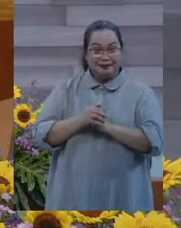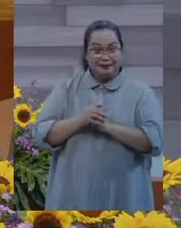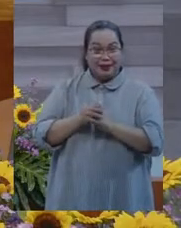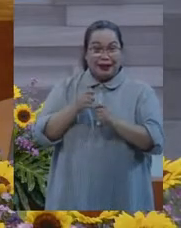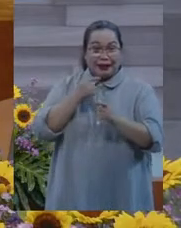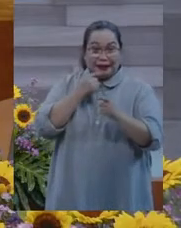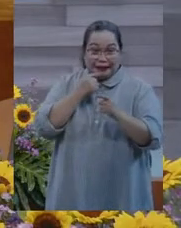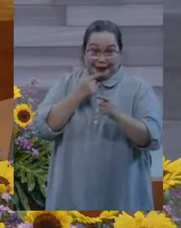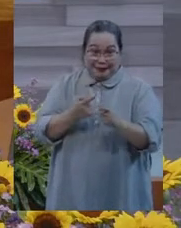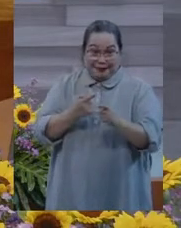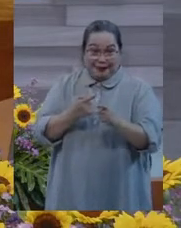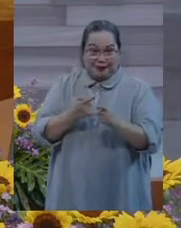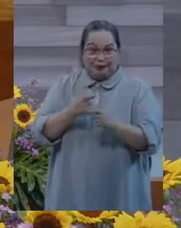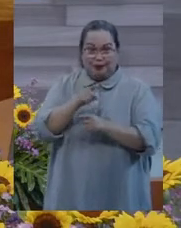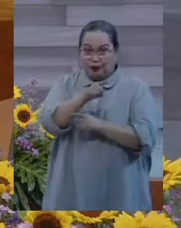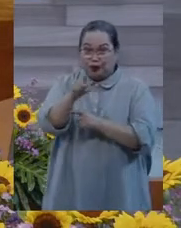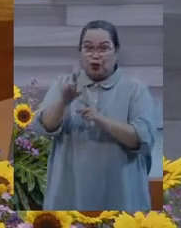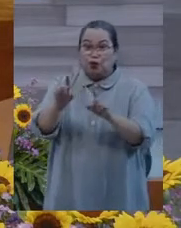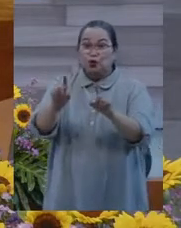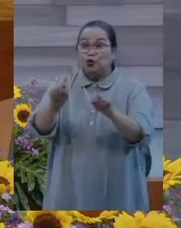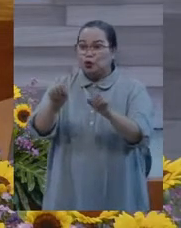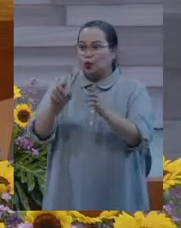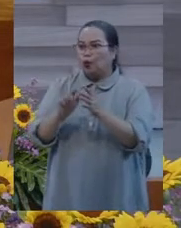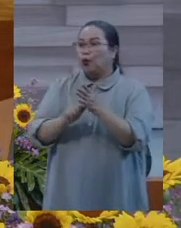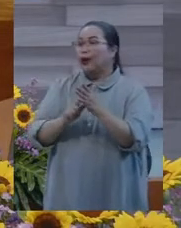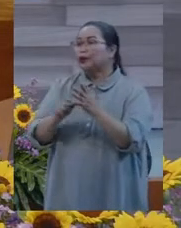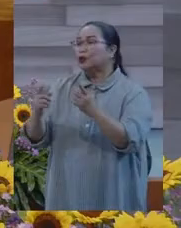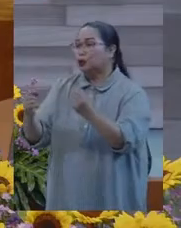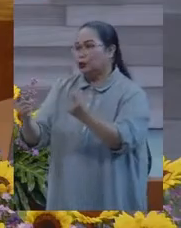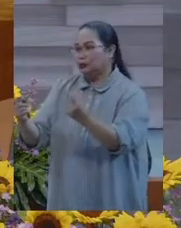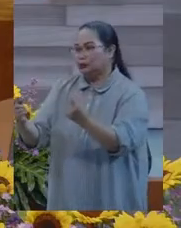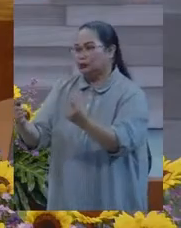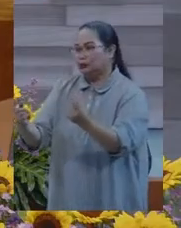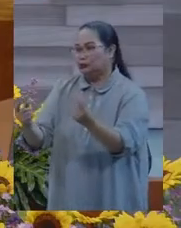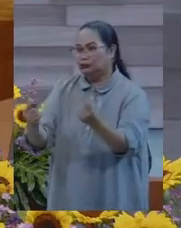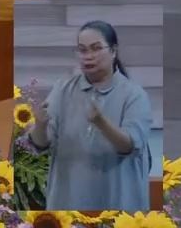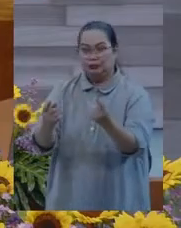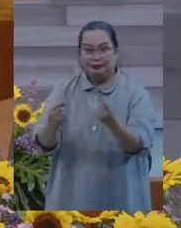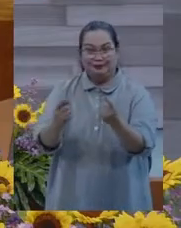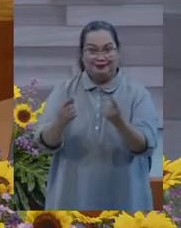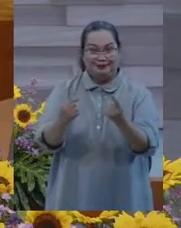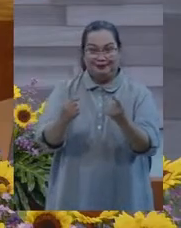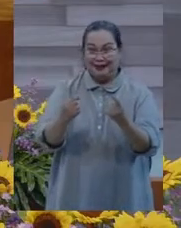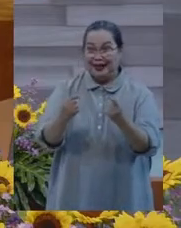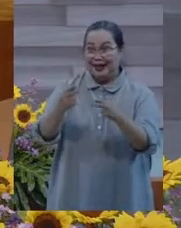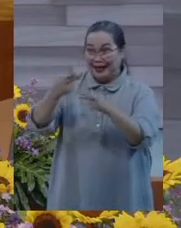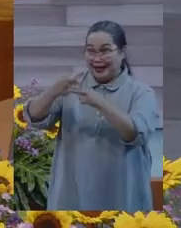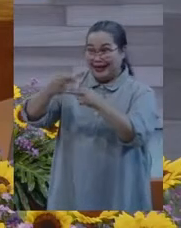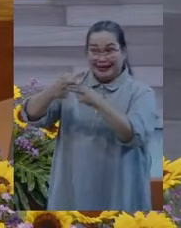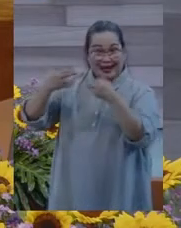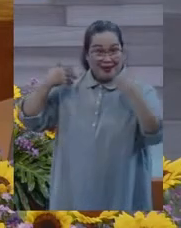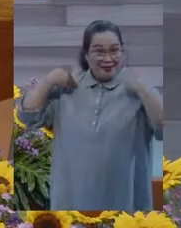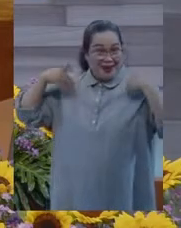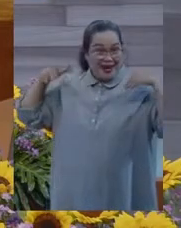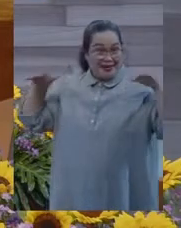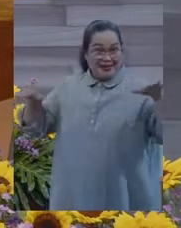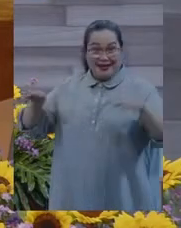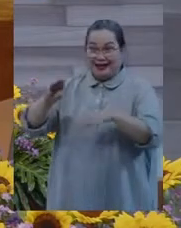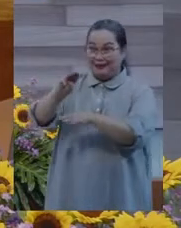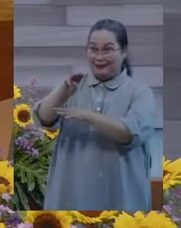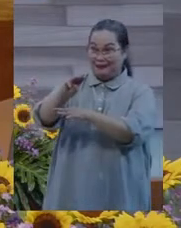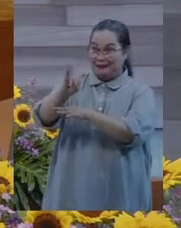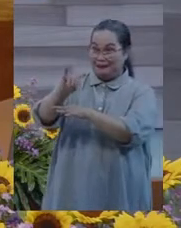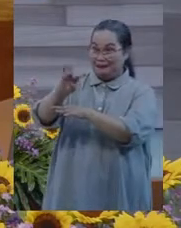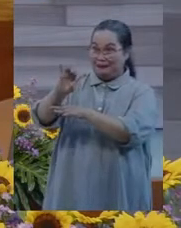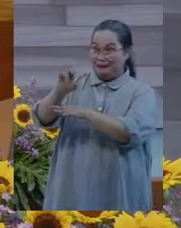sabi dito, ganito ang tamang paraan. Si Michael, the archangel, makikita po natin ang pangalan niya